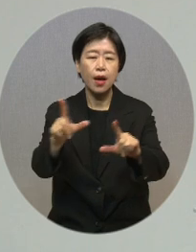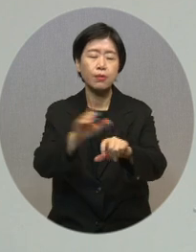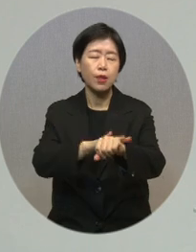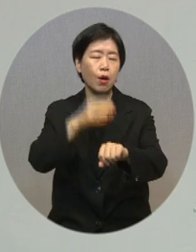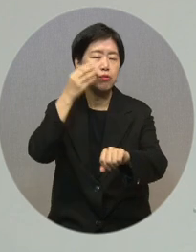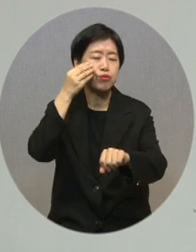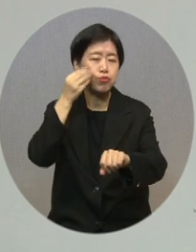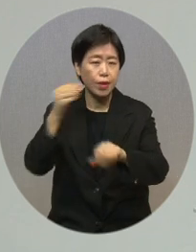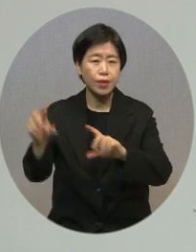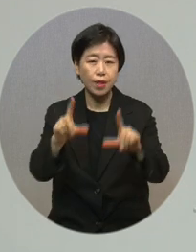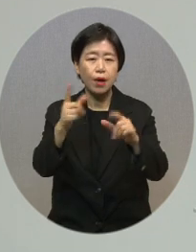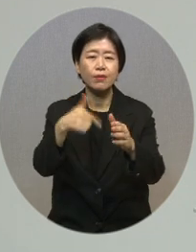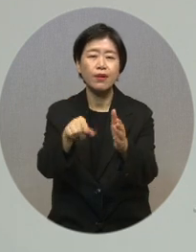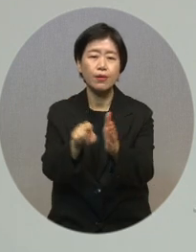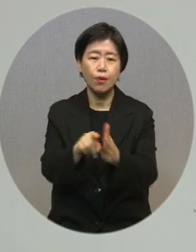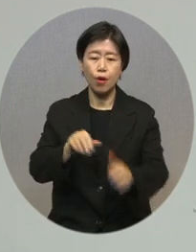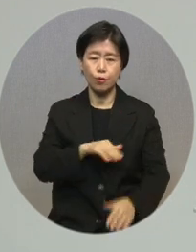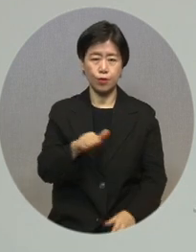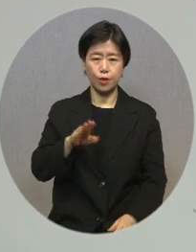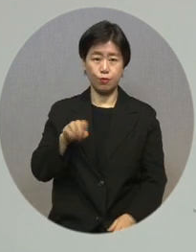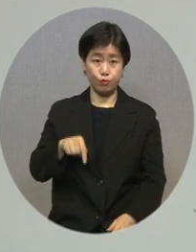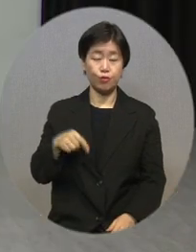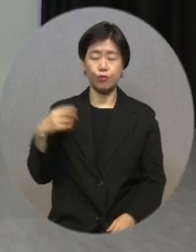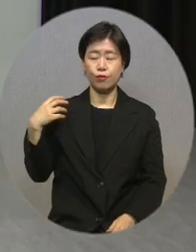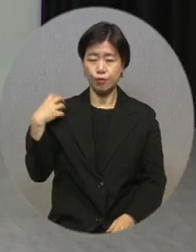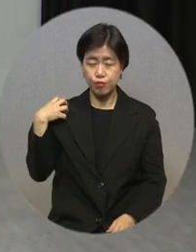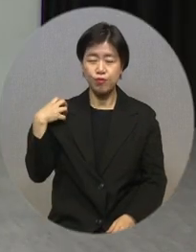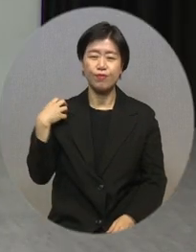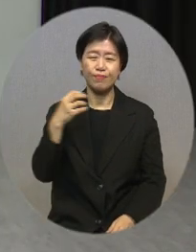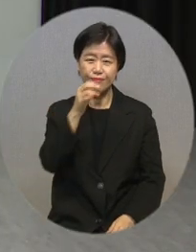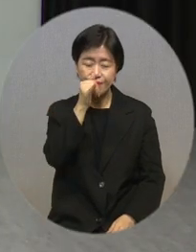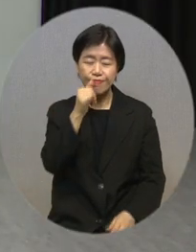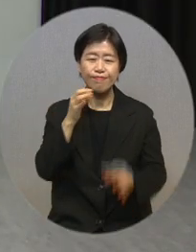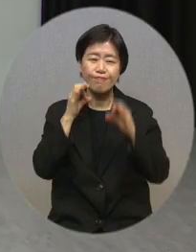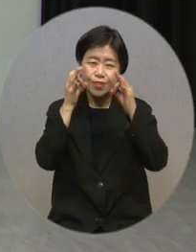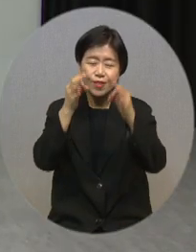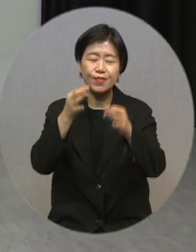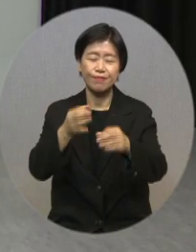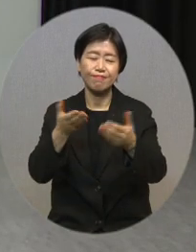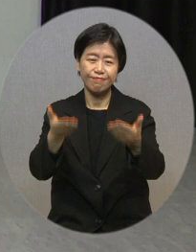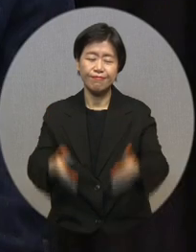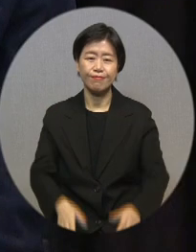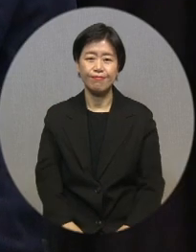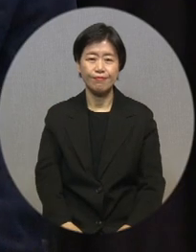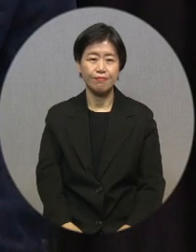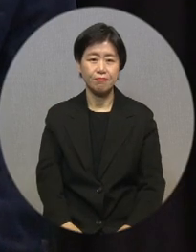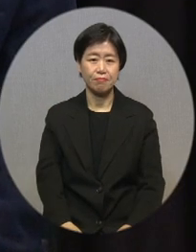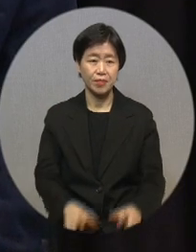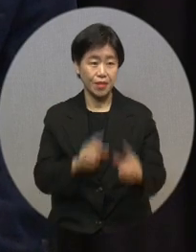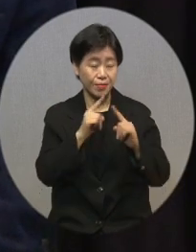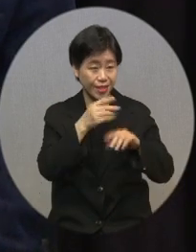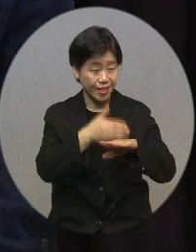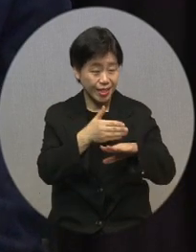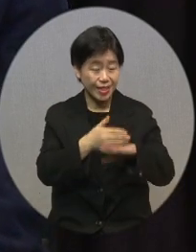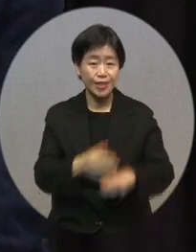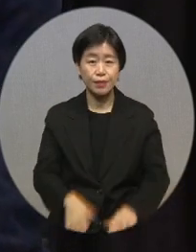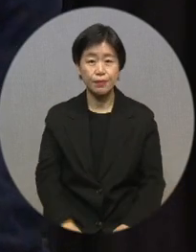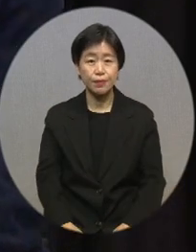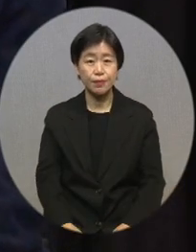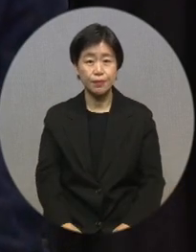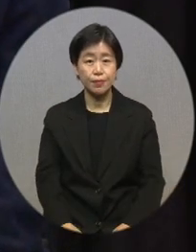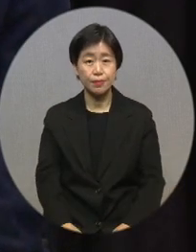저희 고용노동부는 열심히 노력하도록 하겠습니다. 네, 인사 말씀 감사합니다. 우리 저